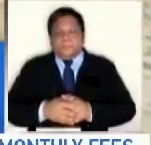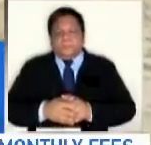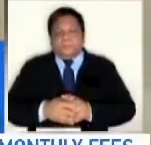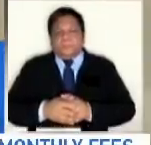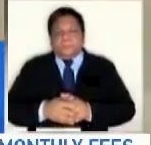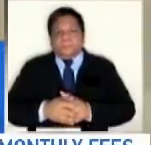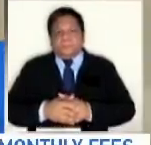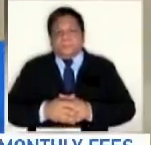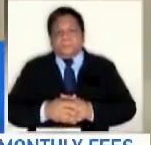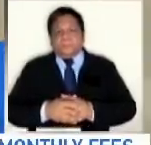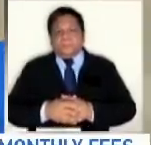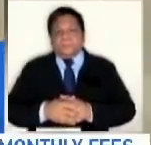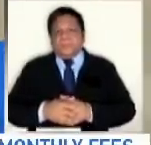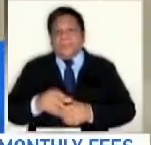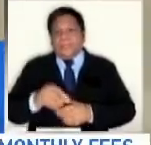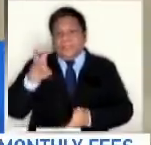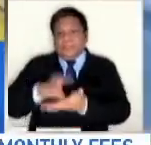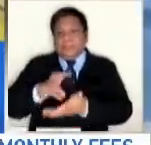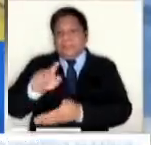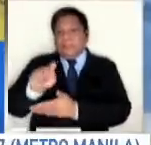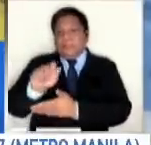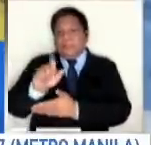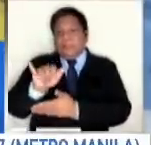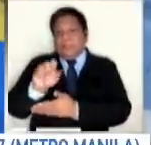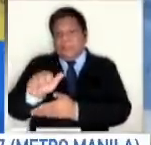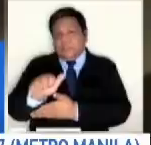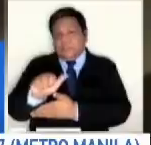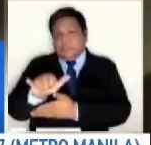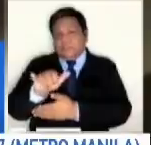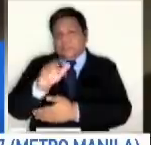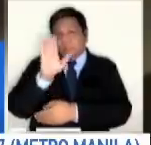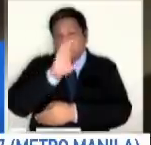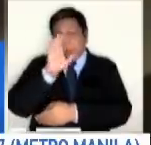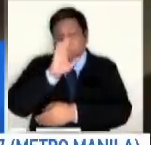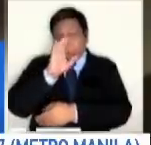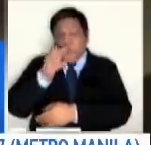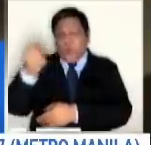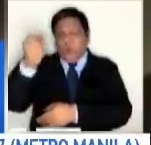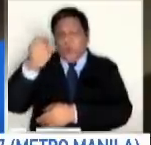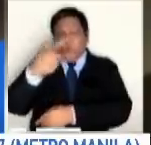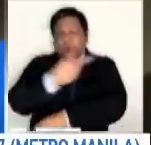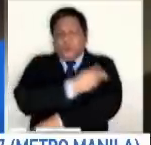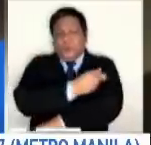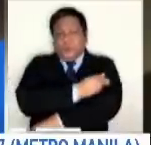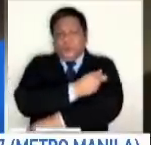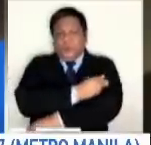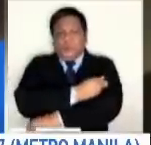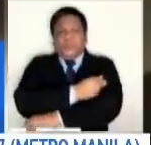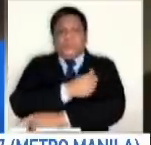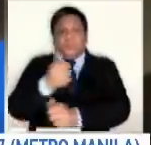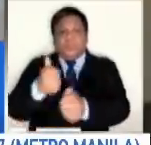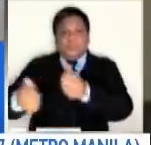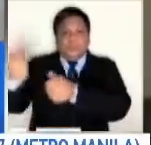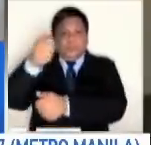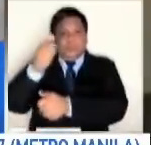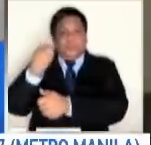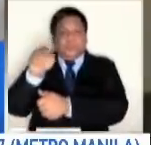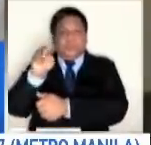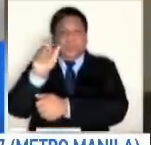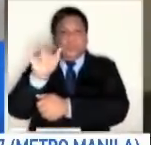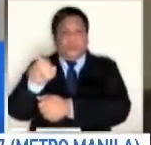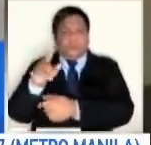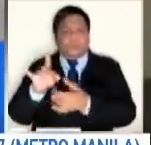Sa Talisay City, Cebu, temporaryong hininto ang pagbabakuna. Ayon kay City Mayor Samson Gulyas, naubos na noong Biyernes